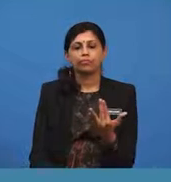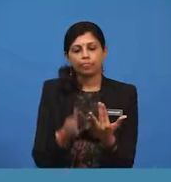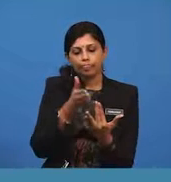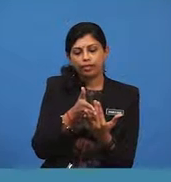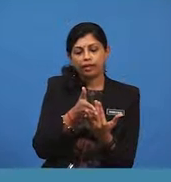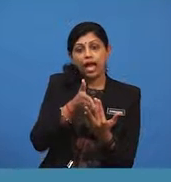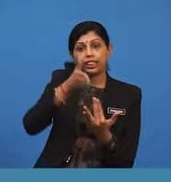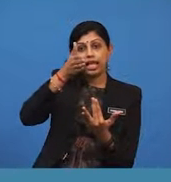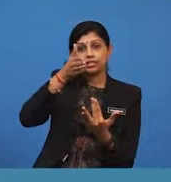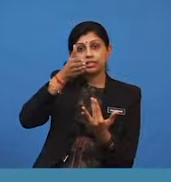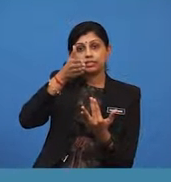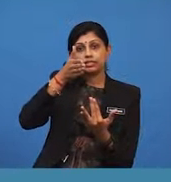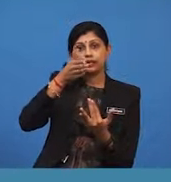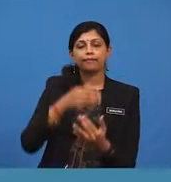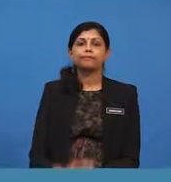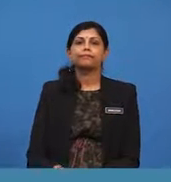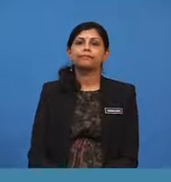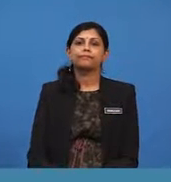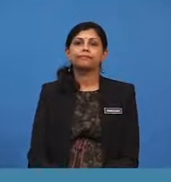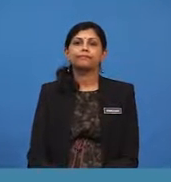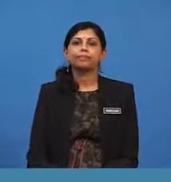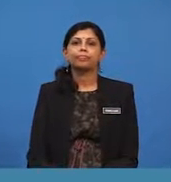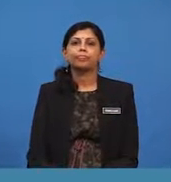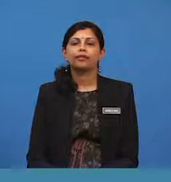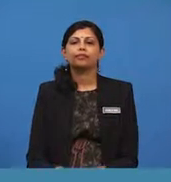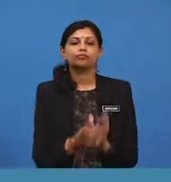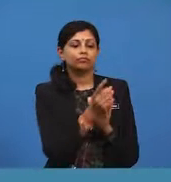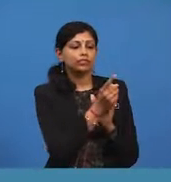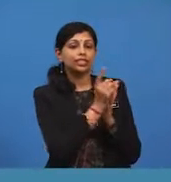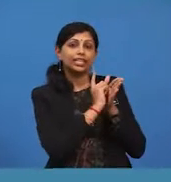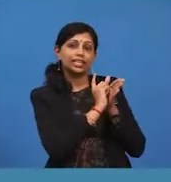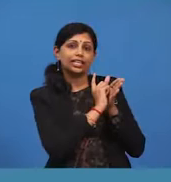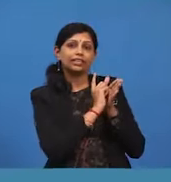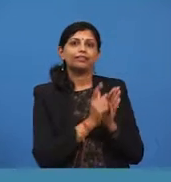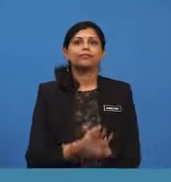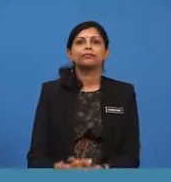atas. Didapati jarum galvanometer terpesong ke kiri.